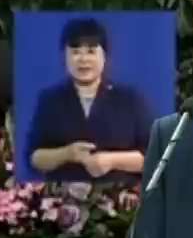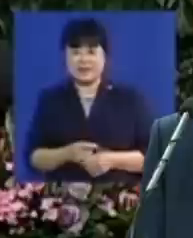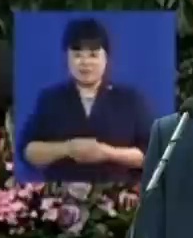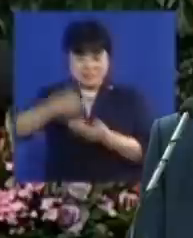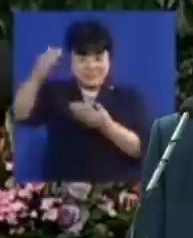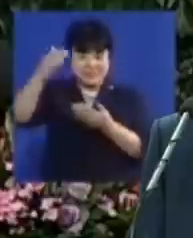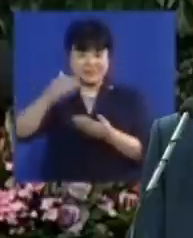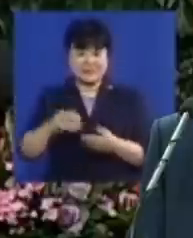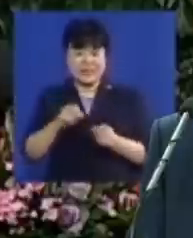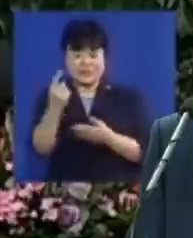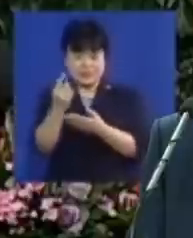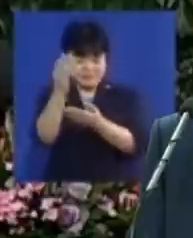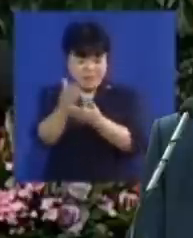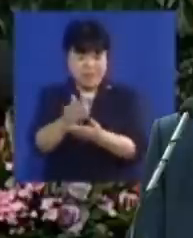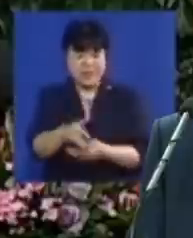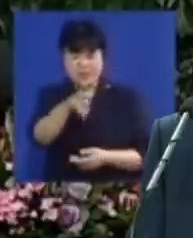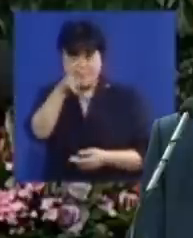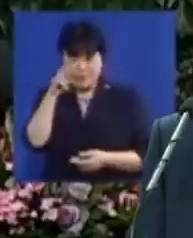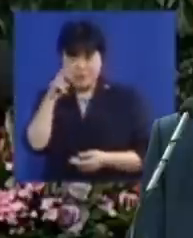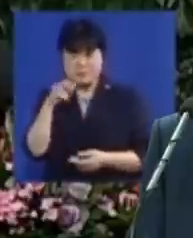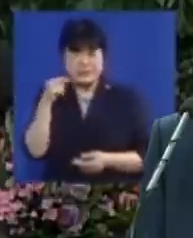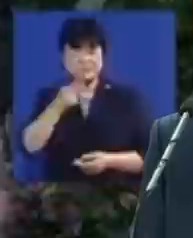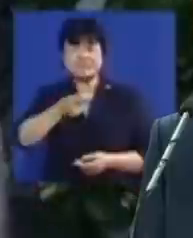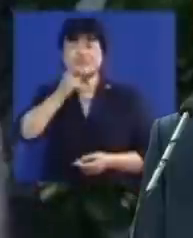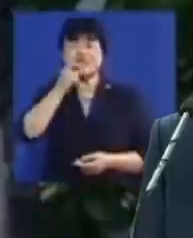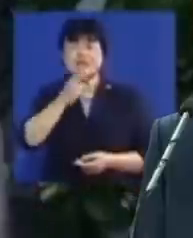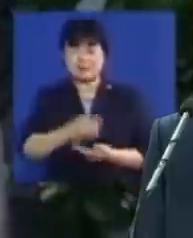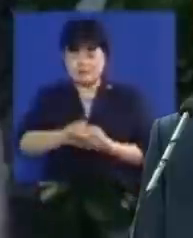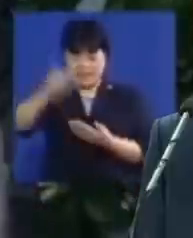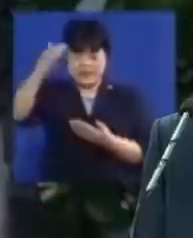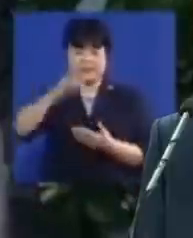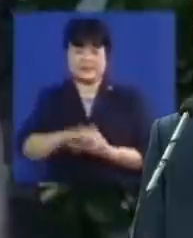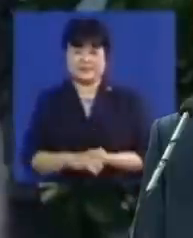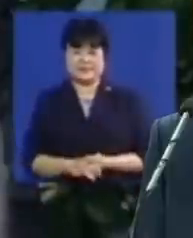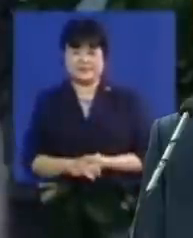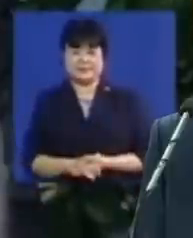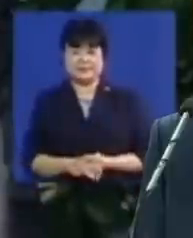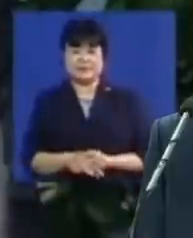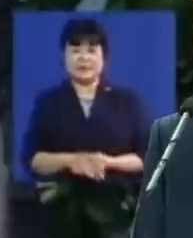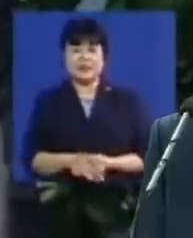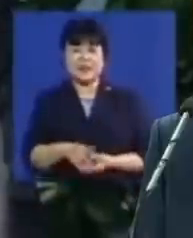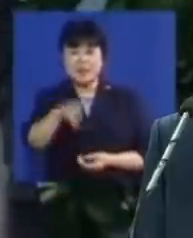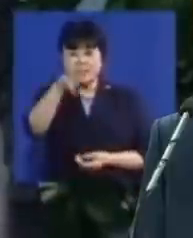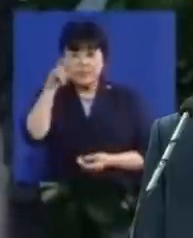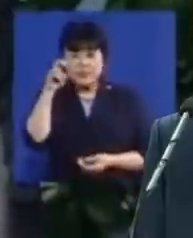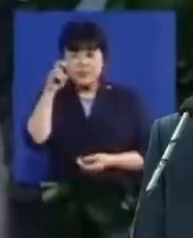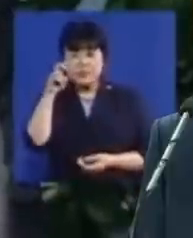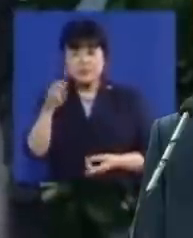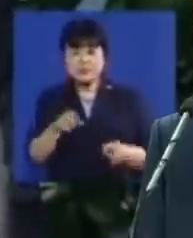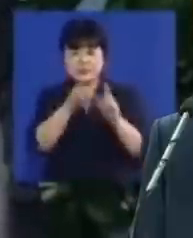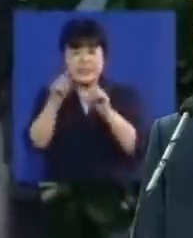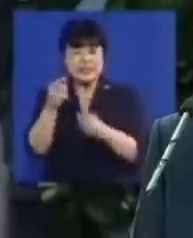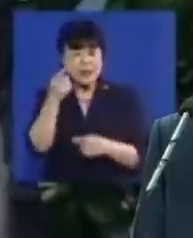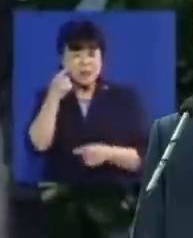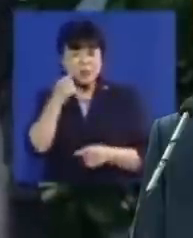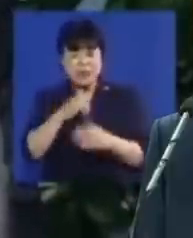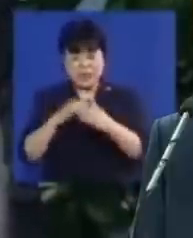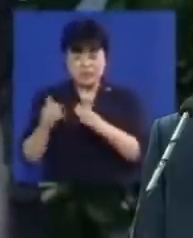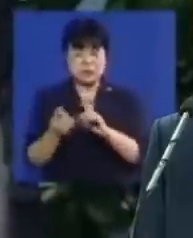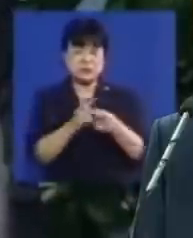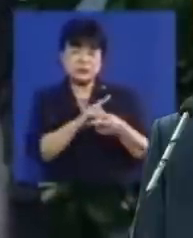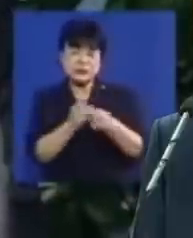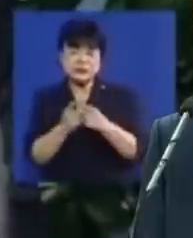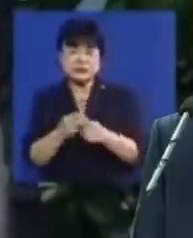합시다. 미움의 쓴물, 미움의 쓴물. 우리가 살자니까 가족들과 내가